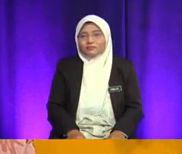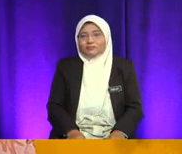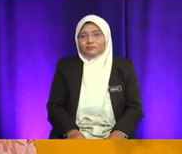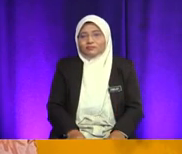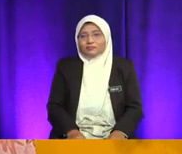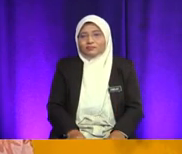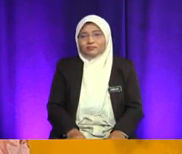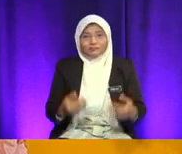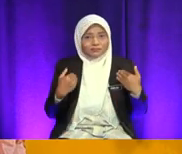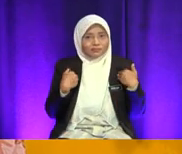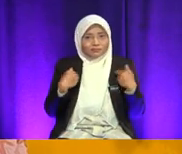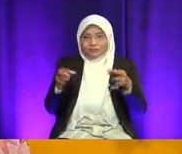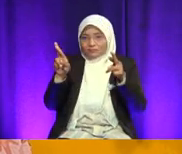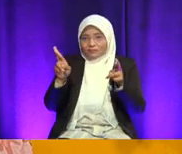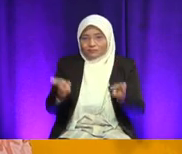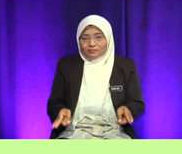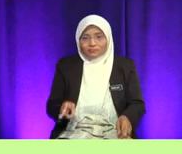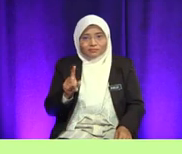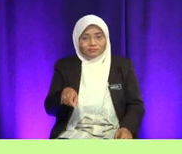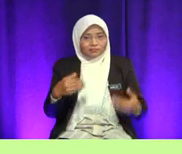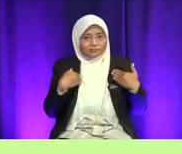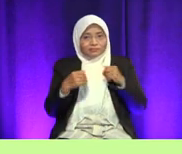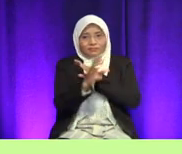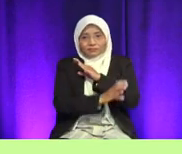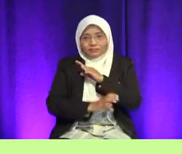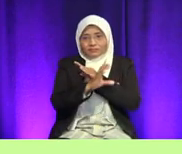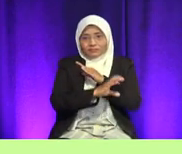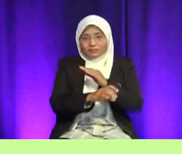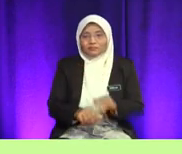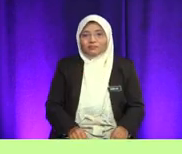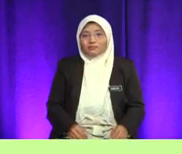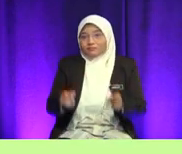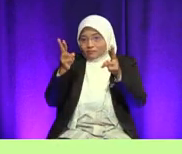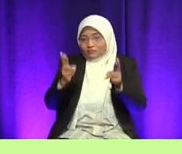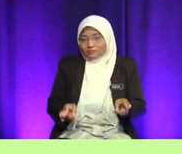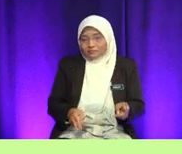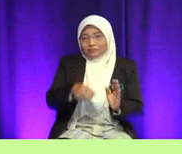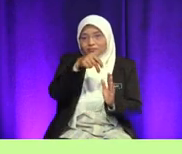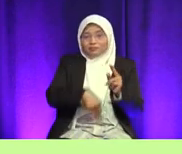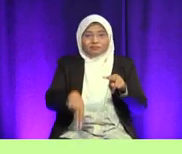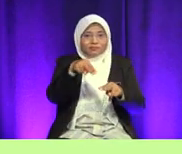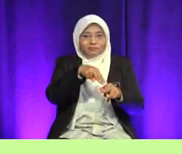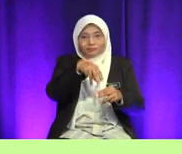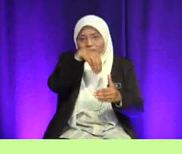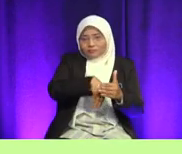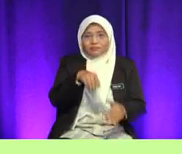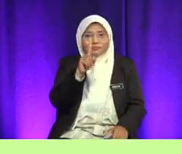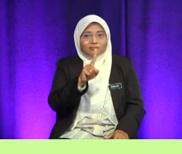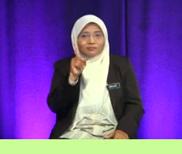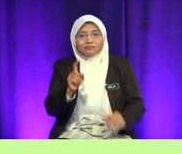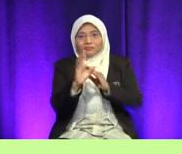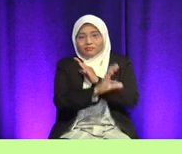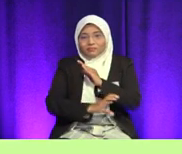rakyat ialah penduduk di sebuah negara dan terikat kepada undang-undang dan peraturan